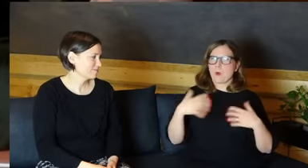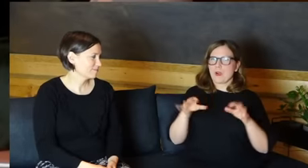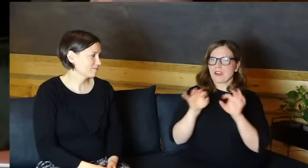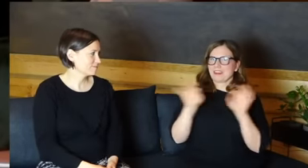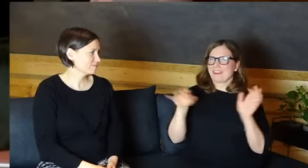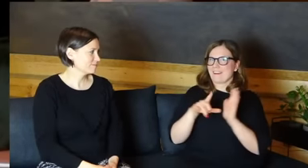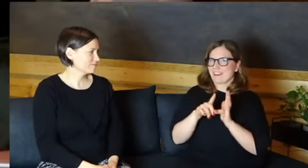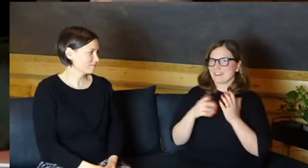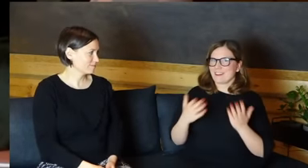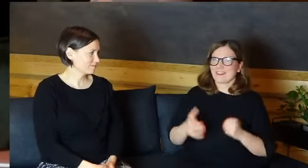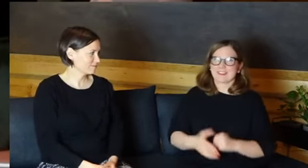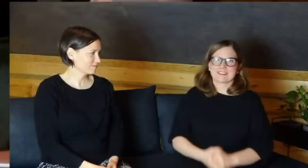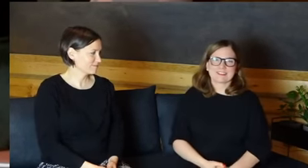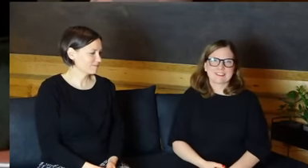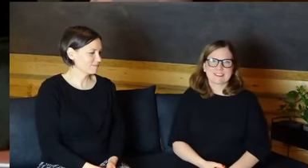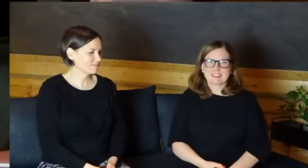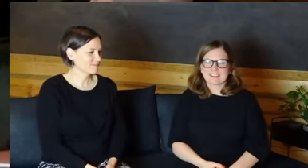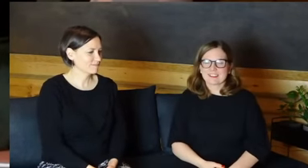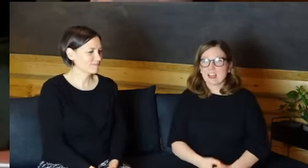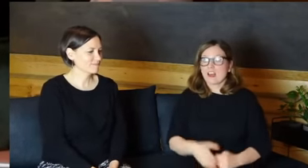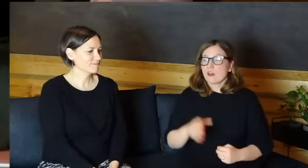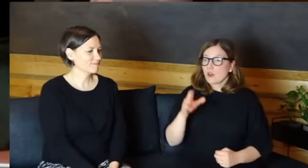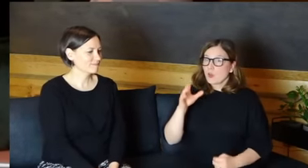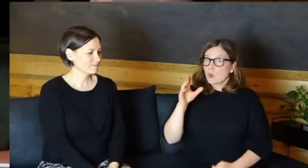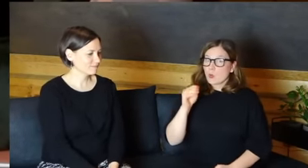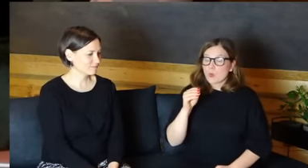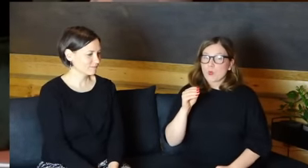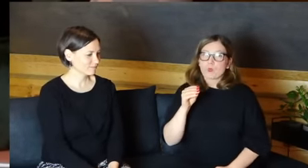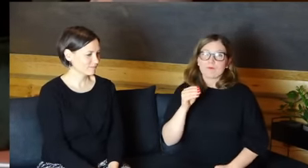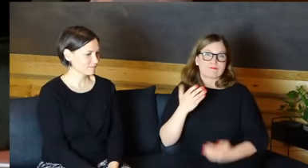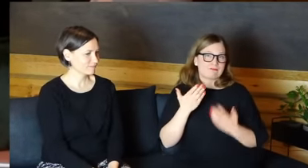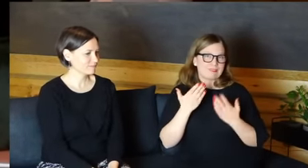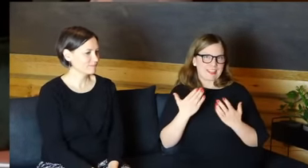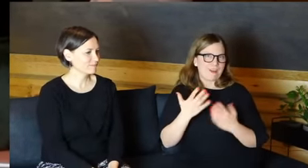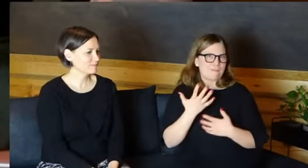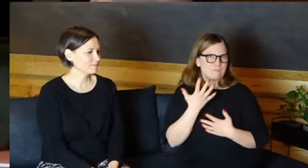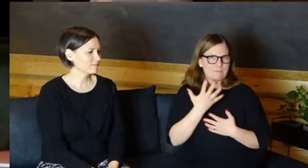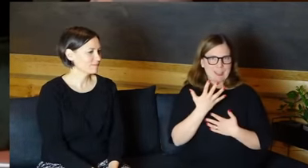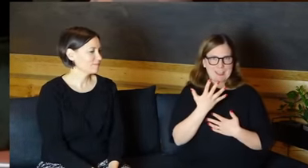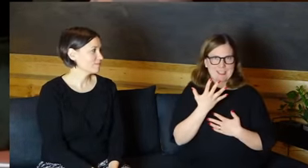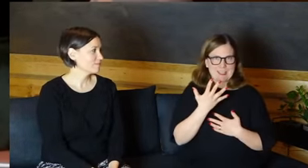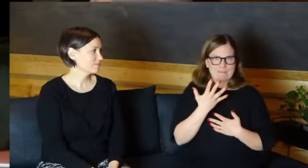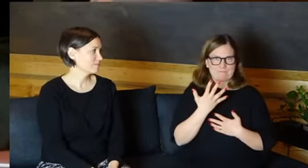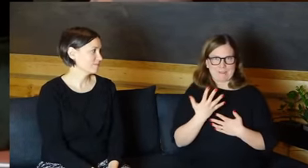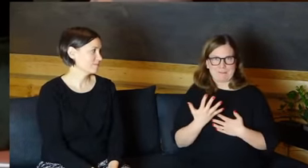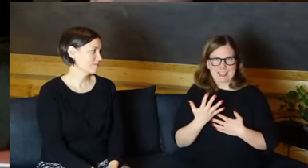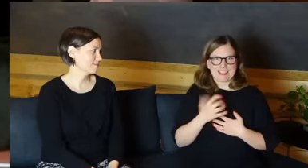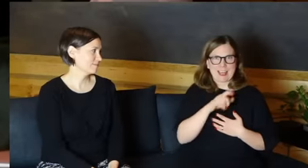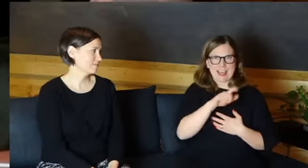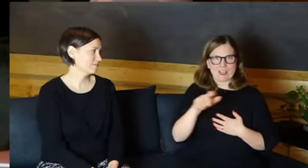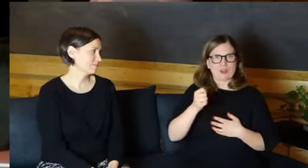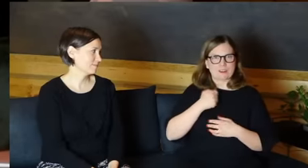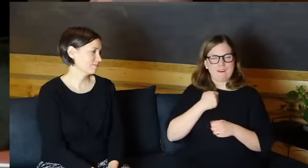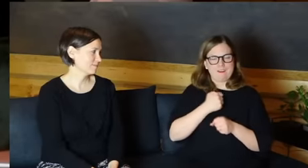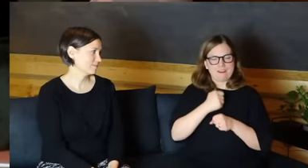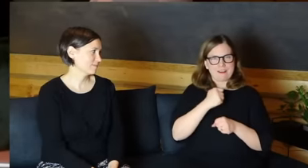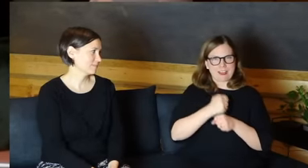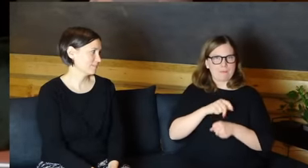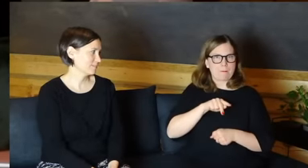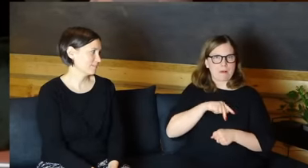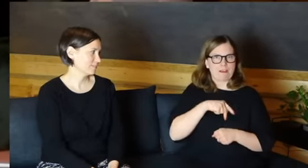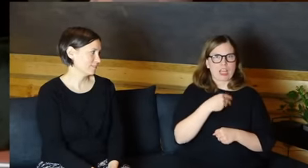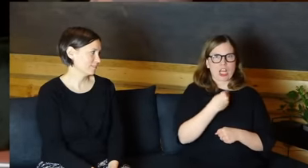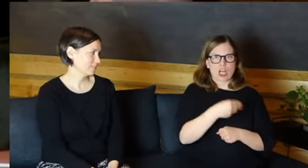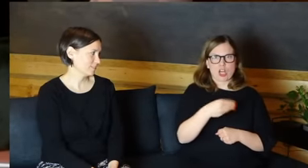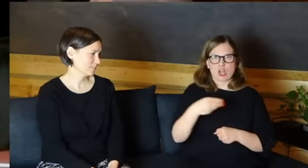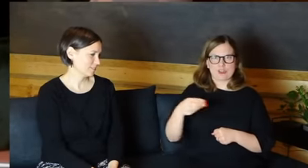puolin. Joo, eli tuota, tänään 5 henkilöä saa kivipalkinnon ja tuota,